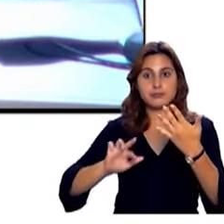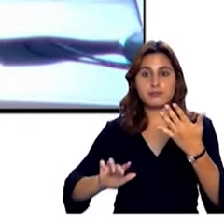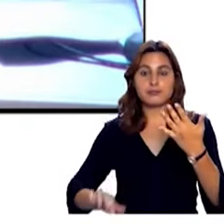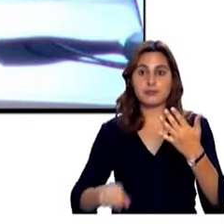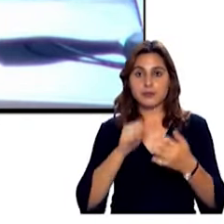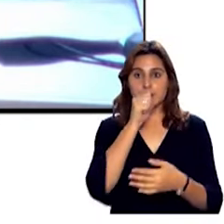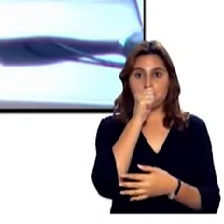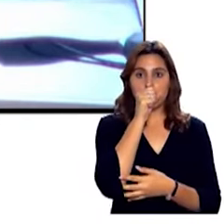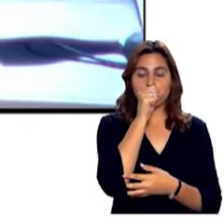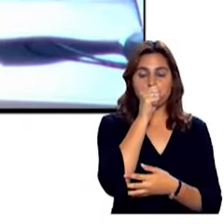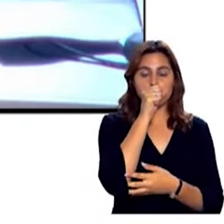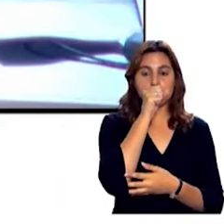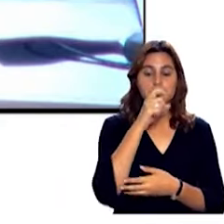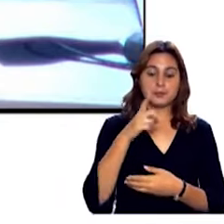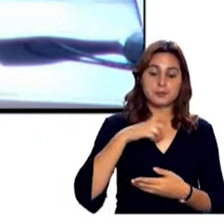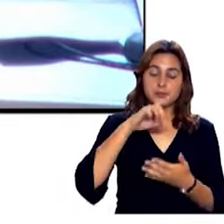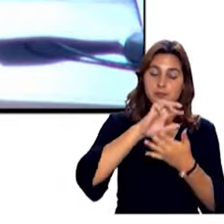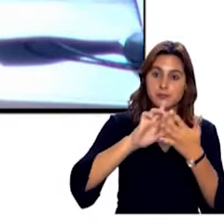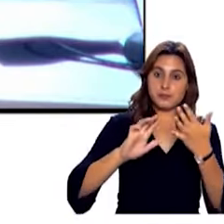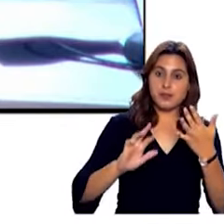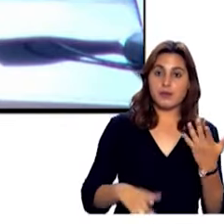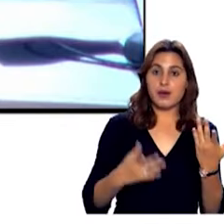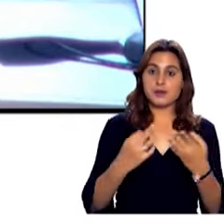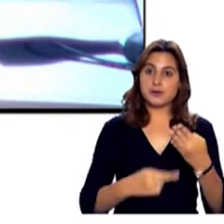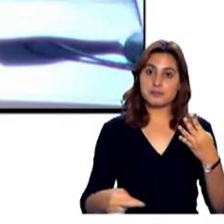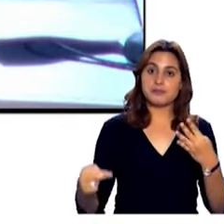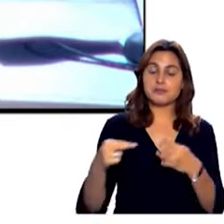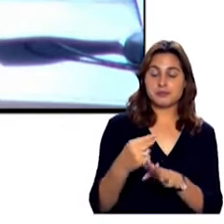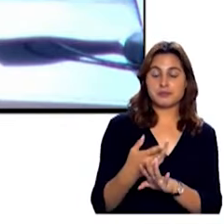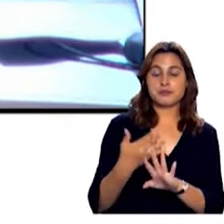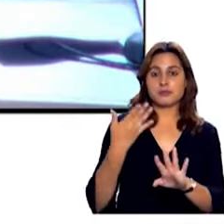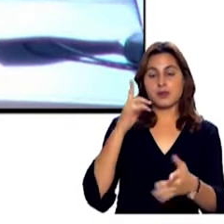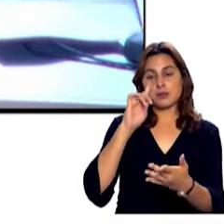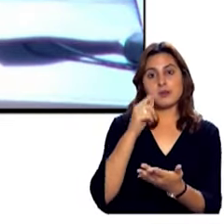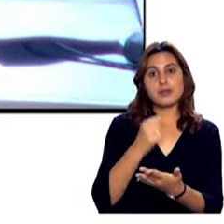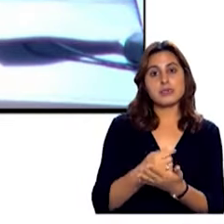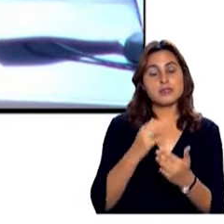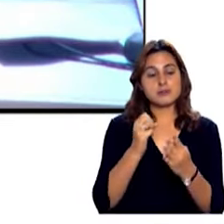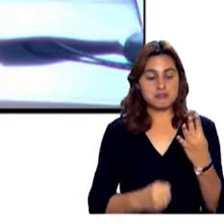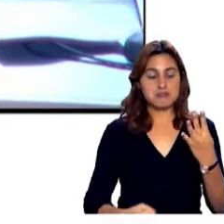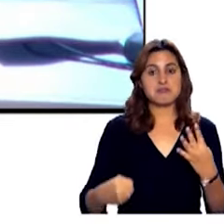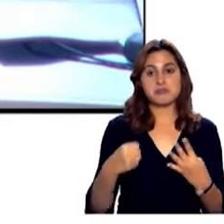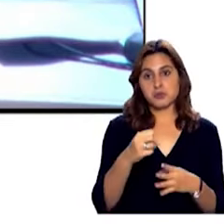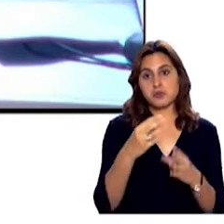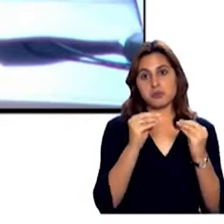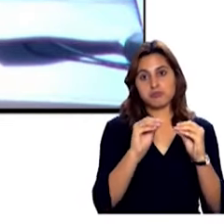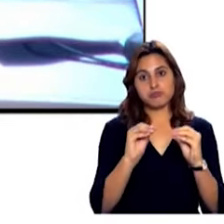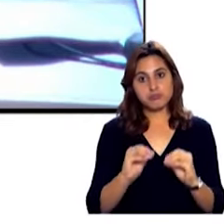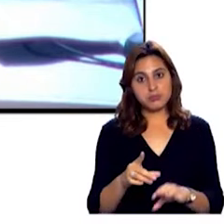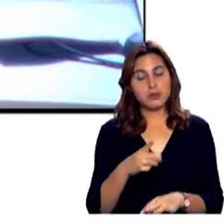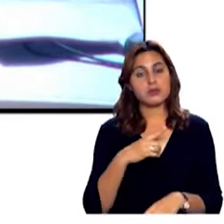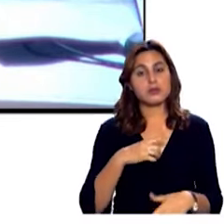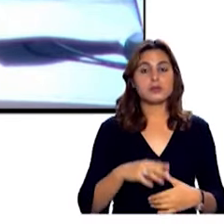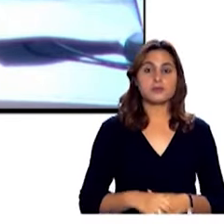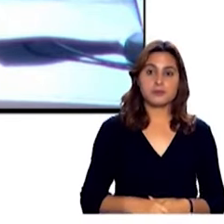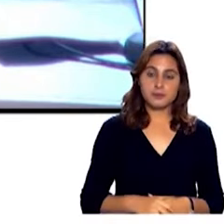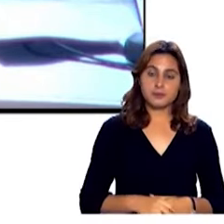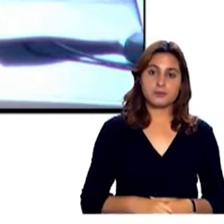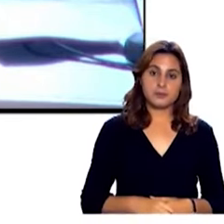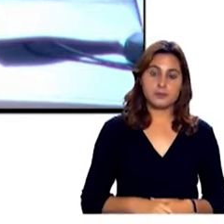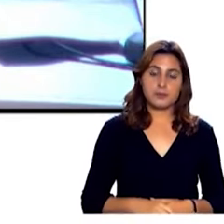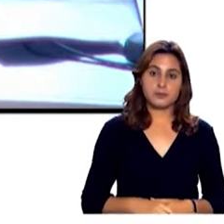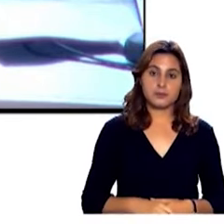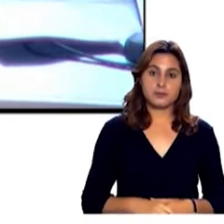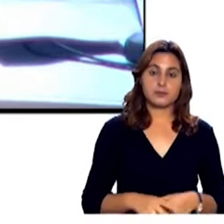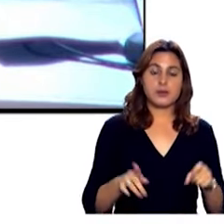arrêt qui DIT autre chose puisque ce sont des arrêts d'especes Il Y A une prohibition des arrêts de réglement à la